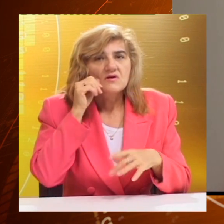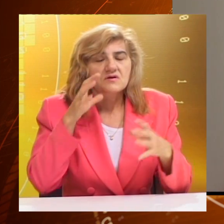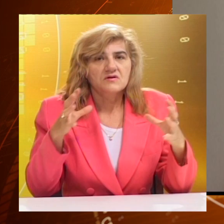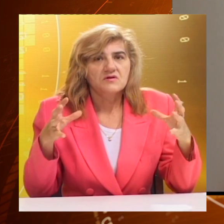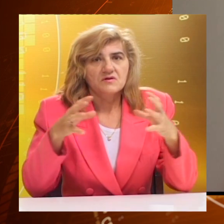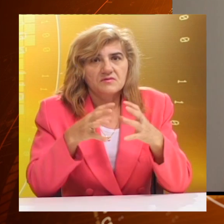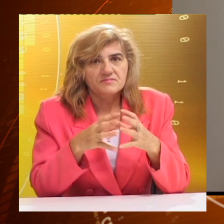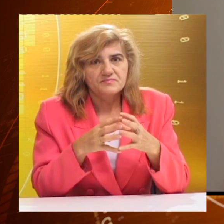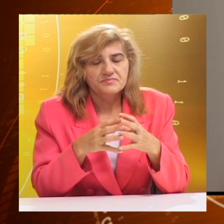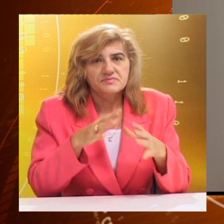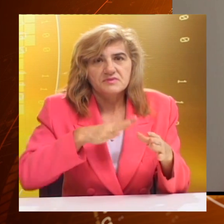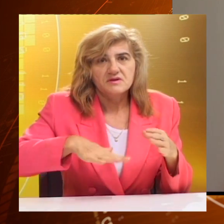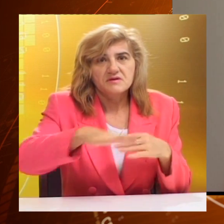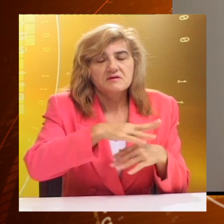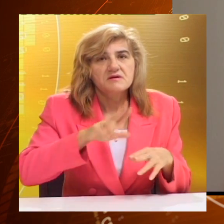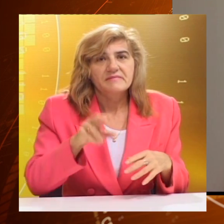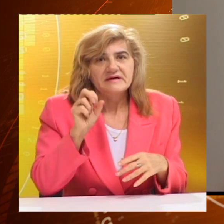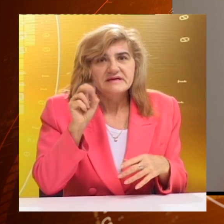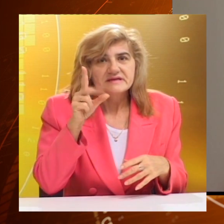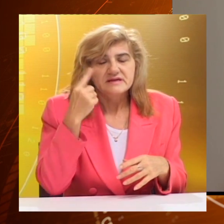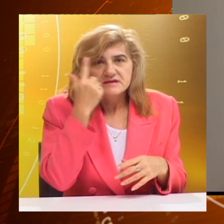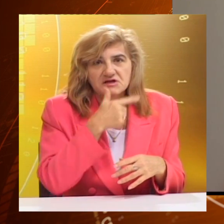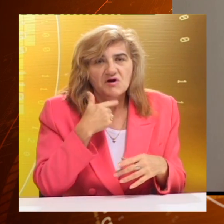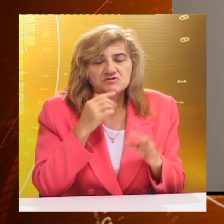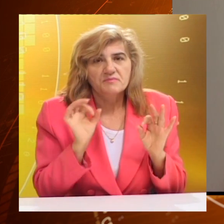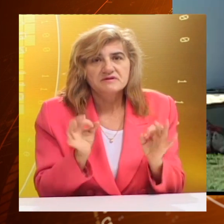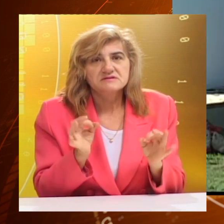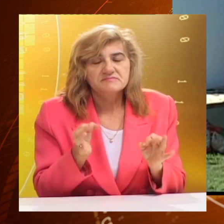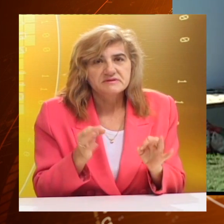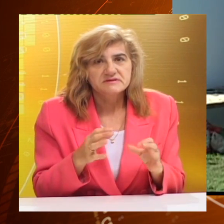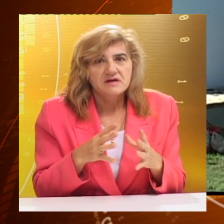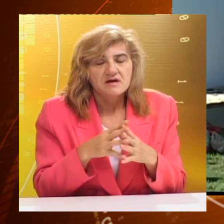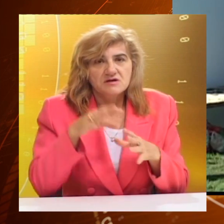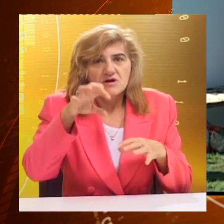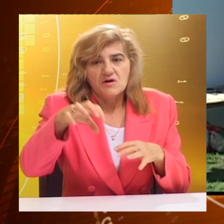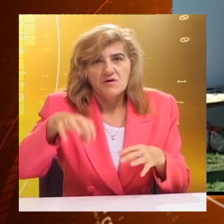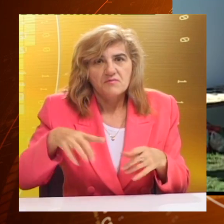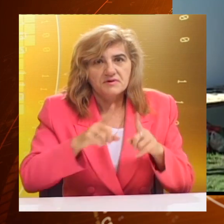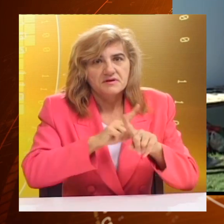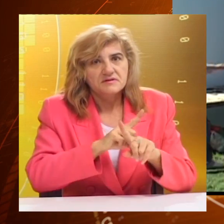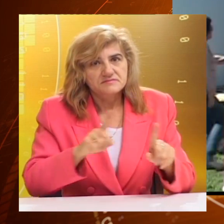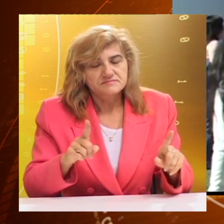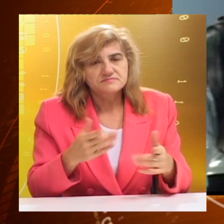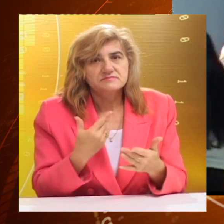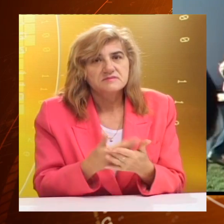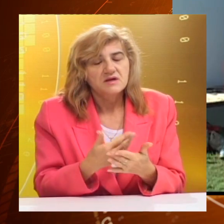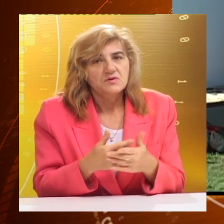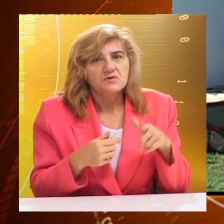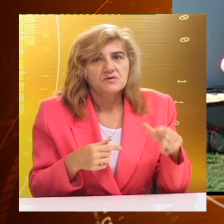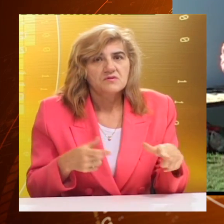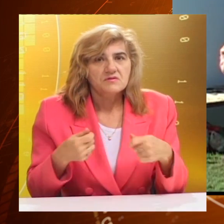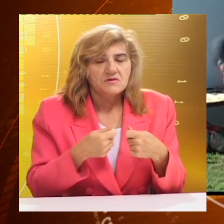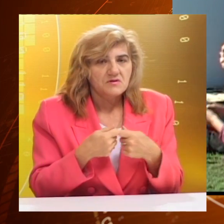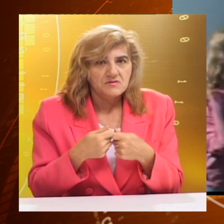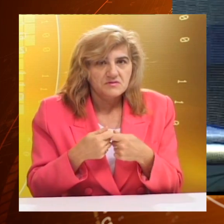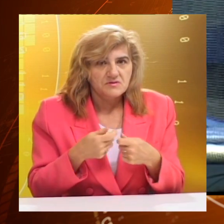udruženje sprovodi se 13 programskih aktivnosti koje vode kvalifikovane osobe iz konkretnih oblasti. S obzirom da je samo udruženje neprofitno i